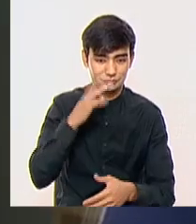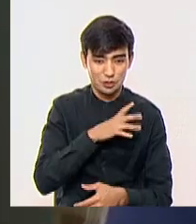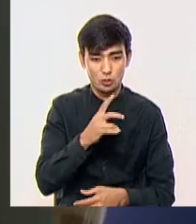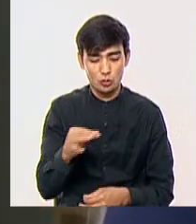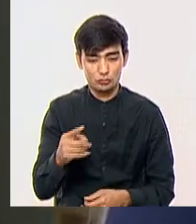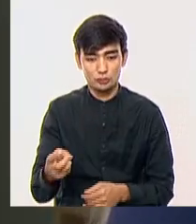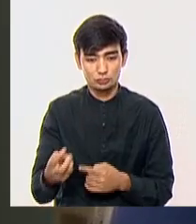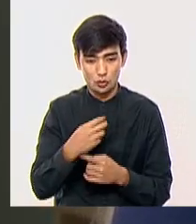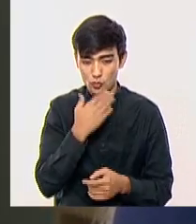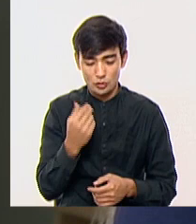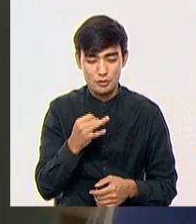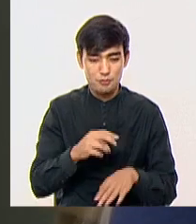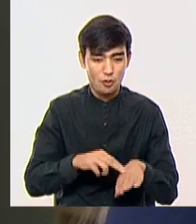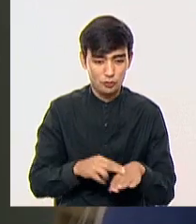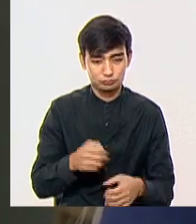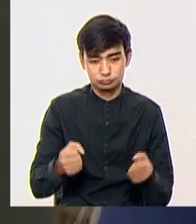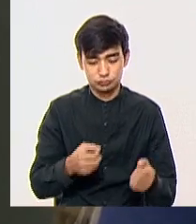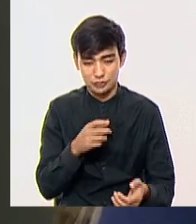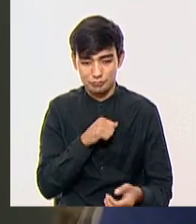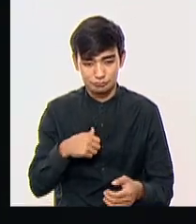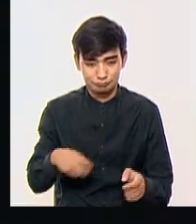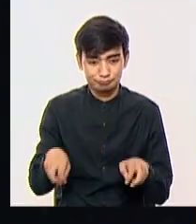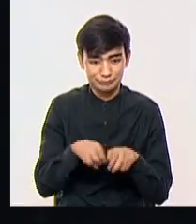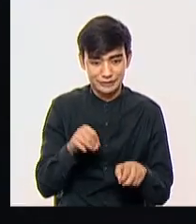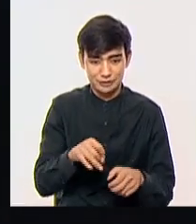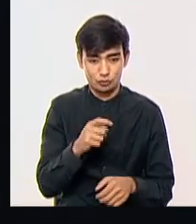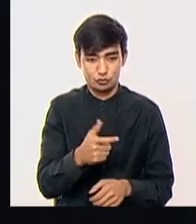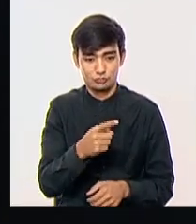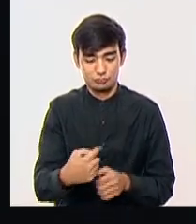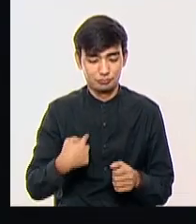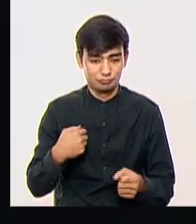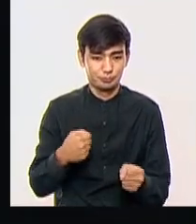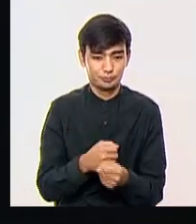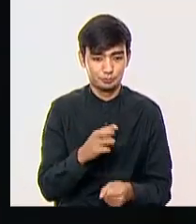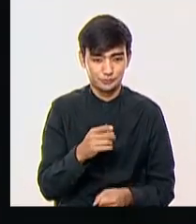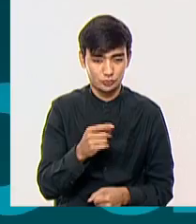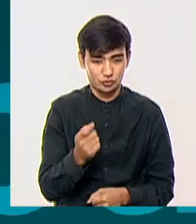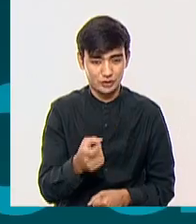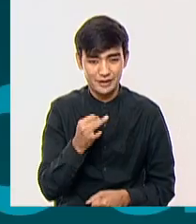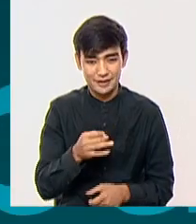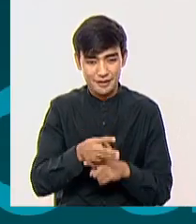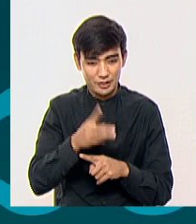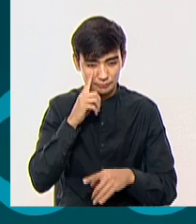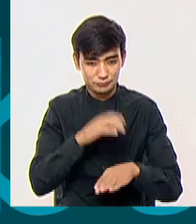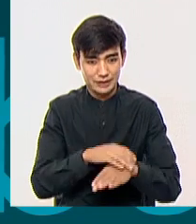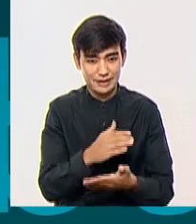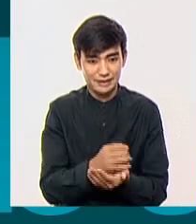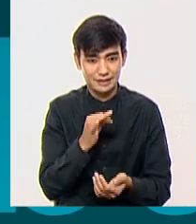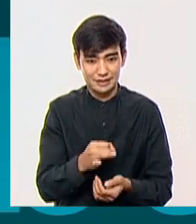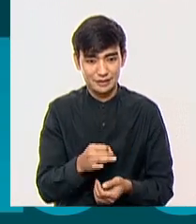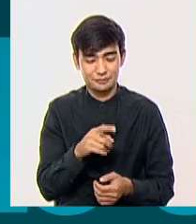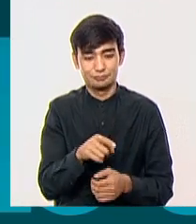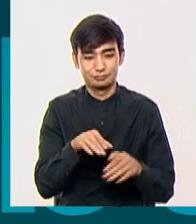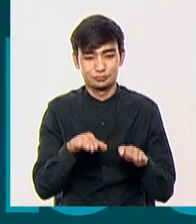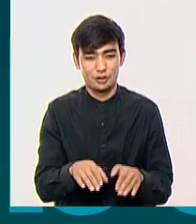тот не дождался полицейских, сел за руль и едва не переехал ее. Инцидент, который попал на камеру видеонаблюдения, произошел на